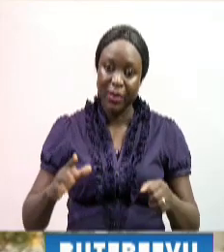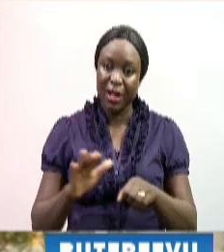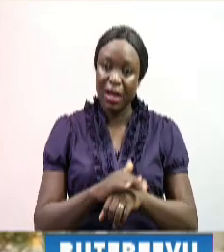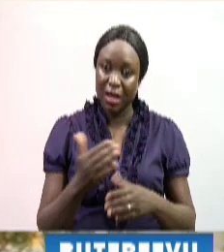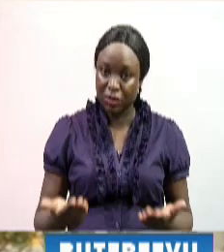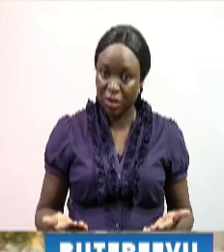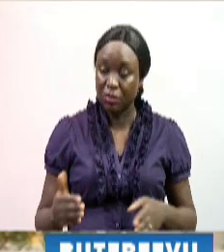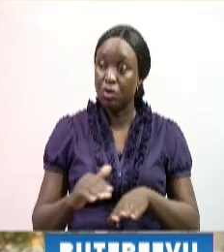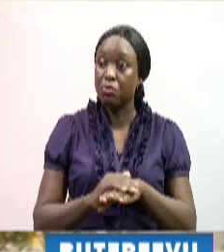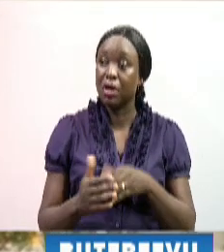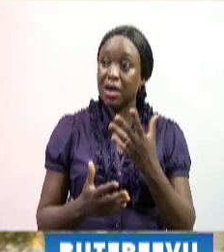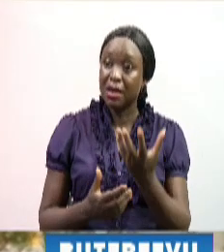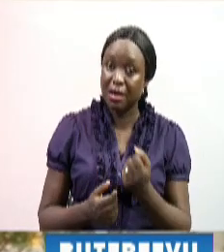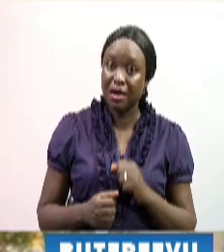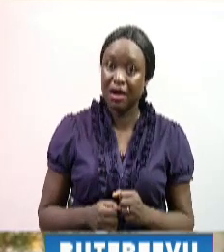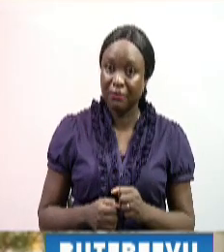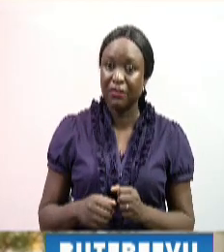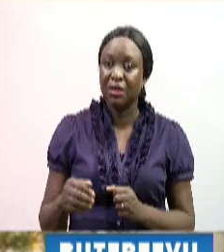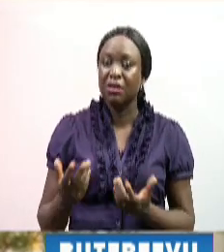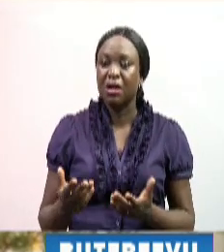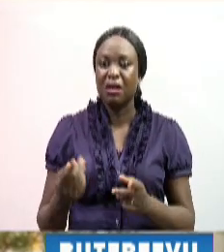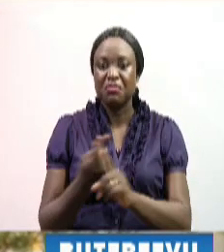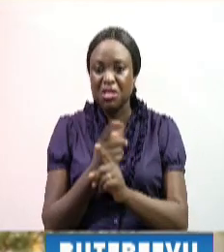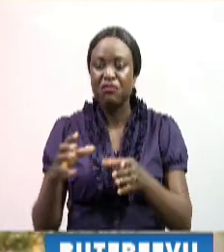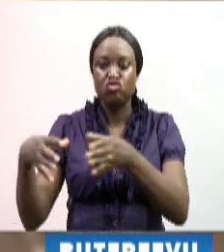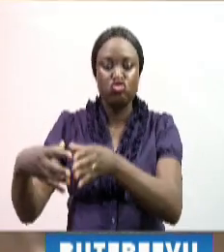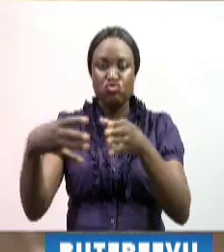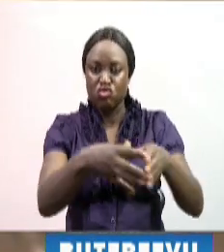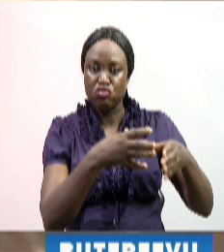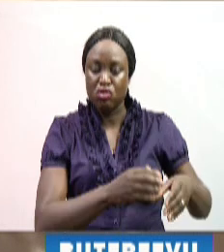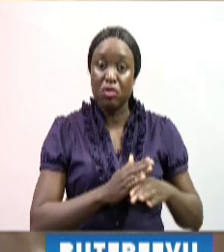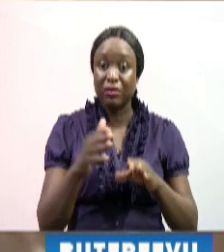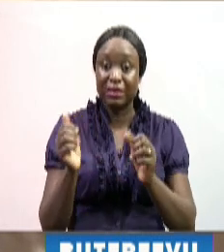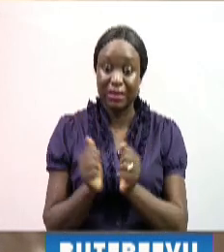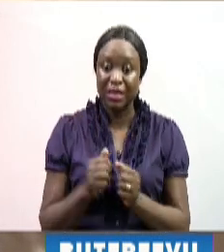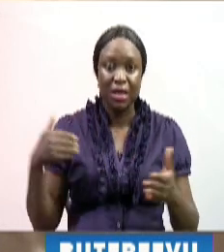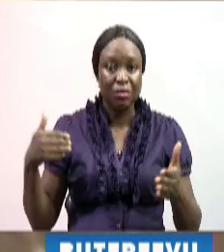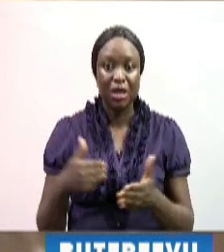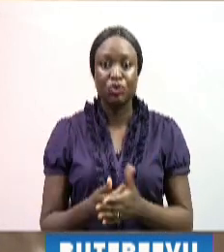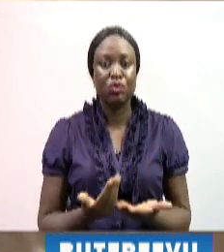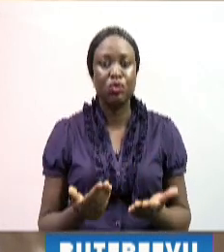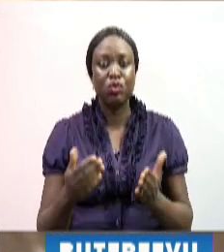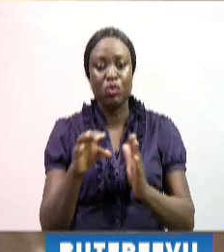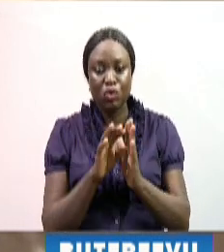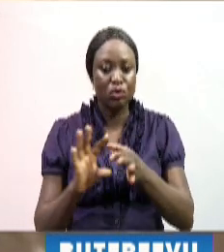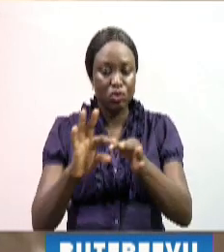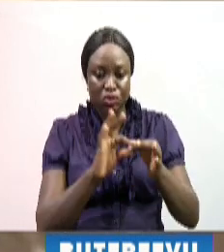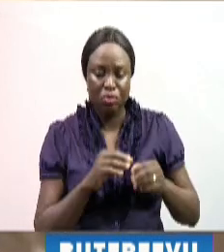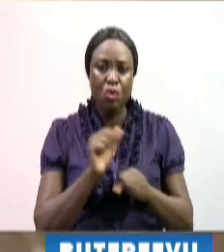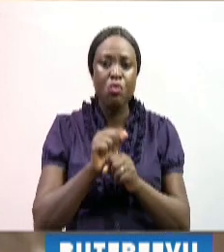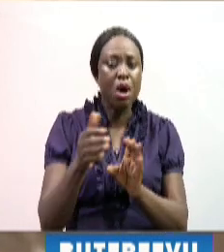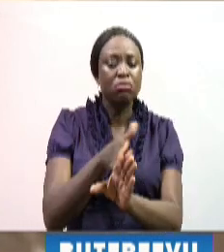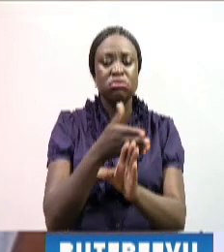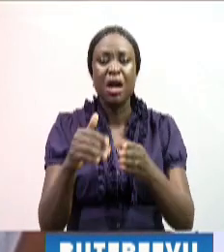bwegasi bibulinako akakwate bisoba mu 10 wabulanga bino bibadde tebirina Ennambika ebigatta wakati mu kutambuza